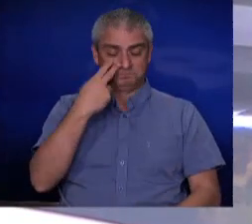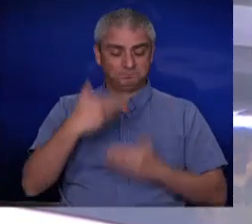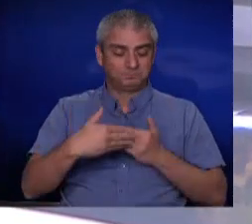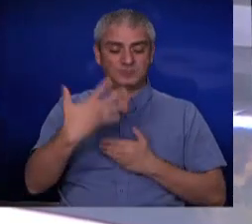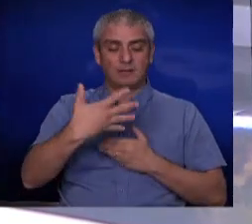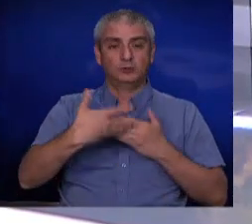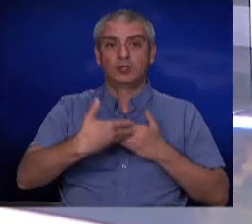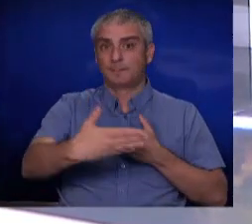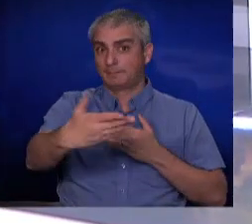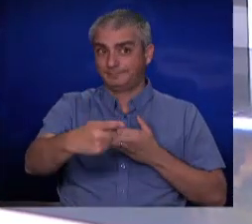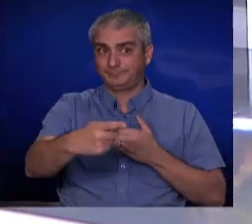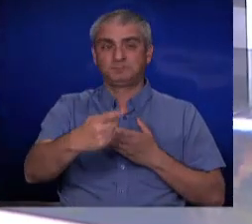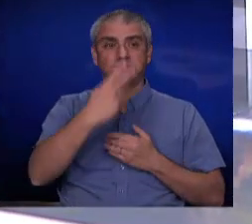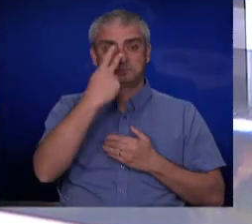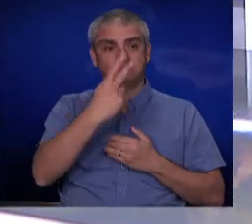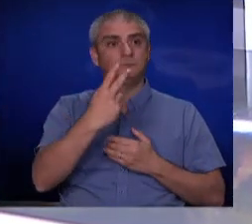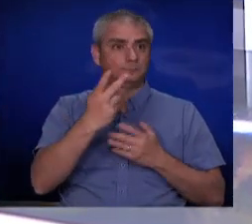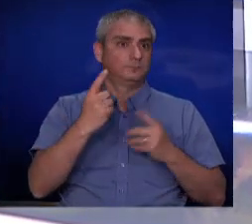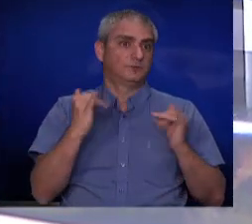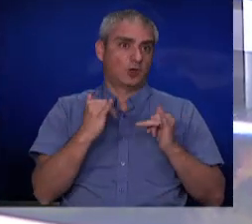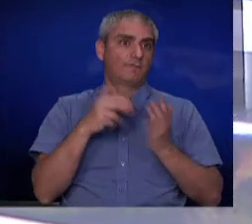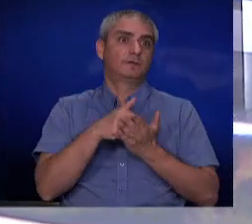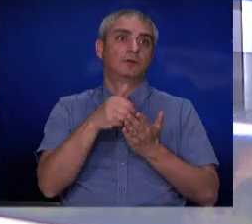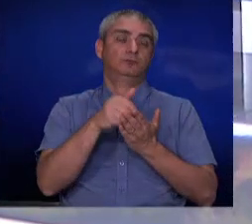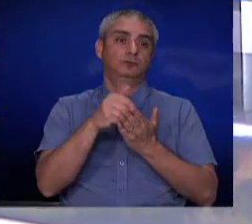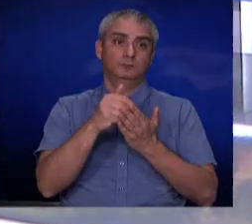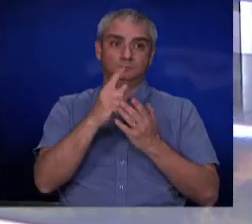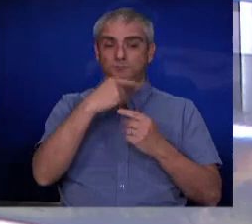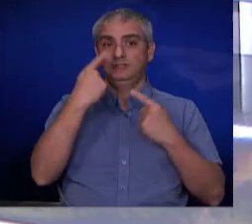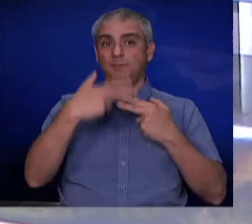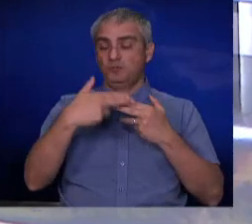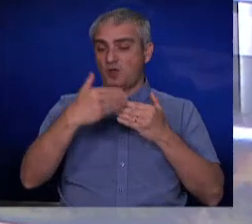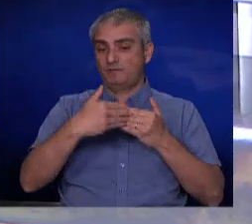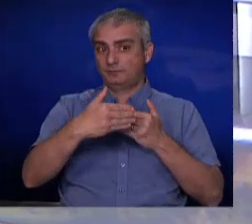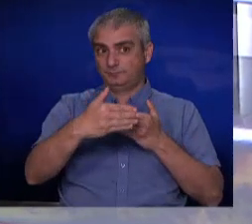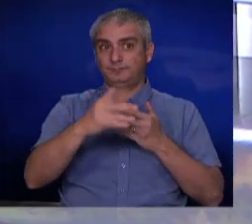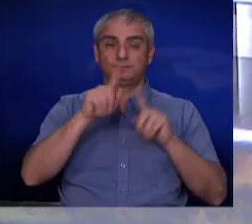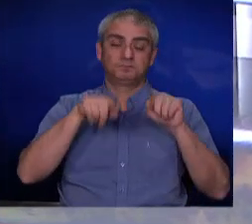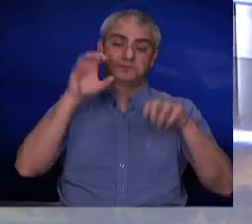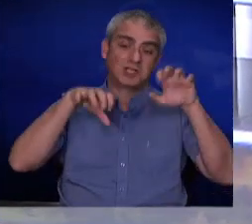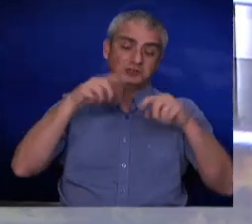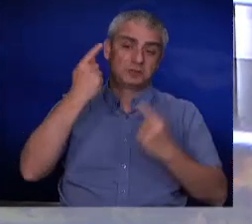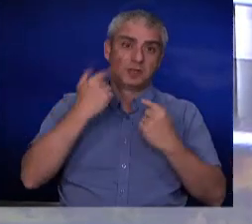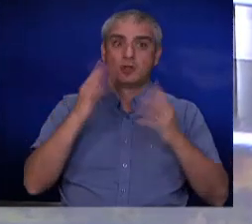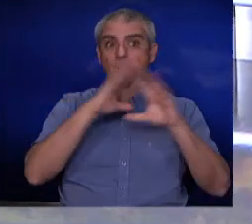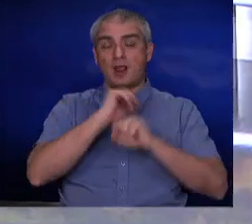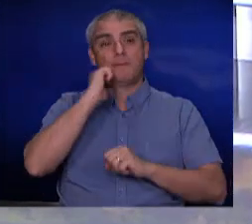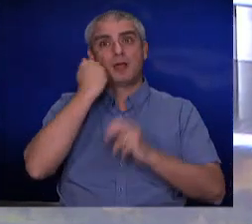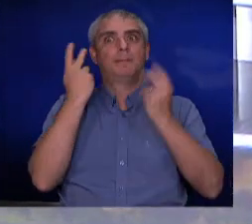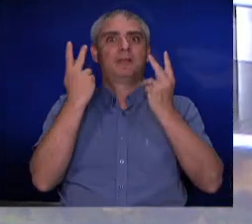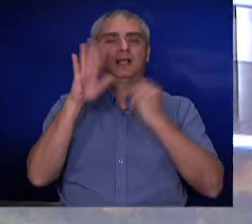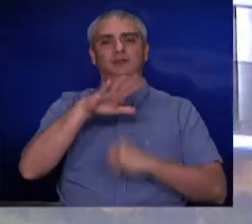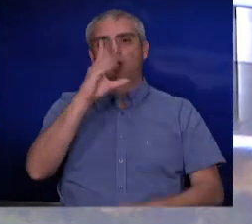הימים הקרובים, מראה לנו שסימני החורף נמשכים, בכל הימים הקרובים יכול לרדת מדי פעם גשם, אמרנו הלילה ומחר בעיקר